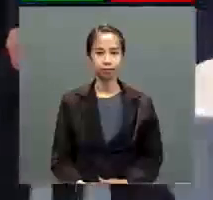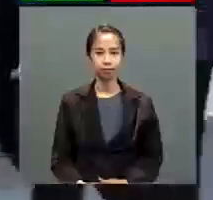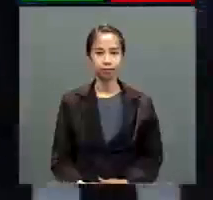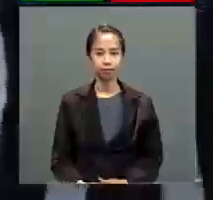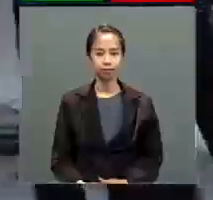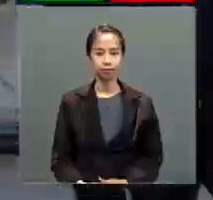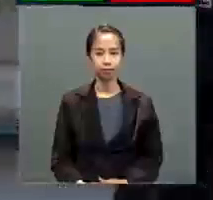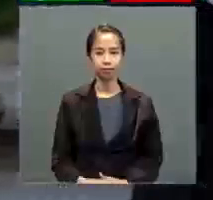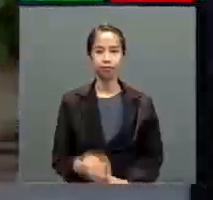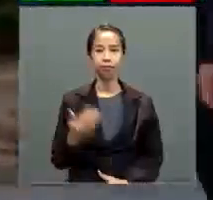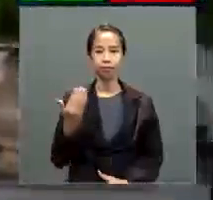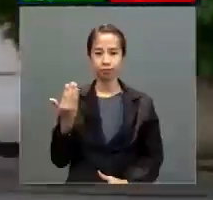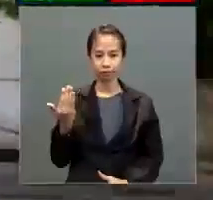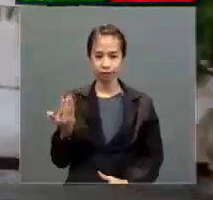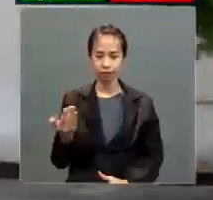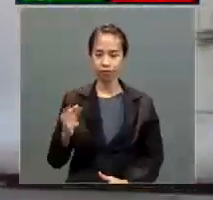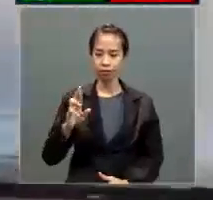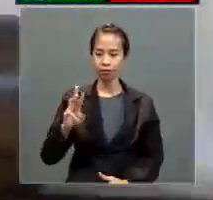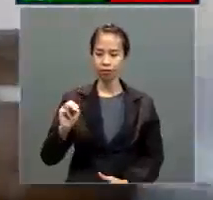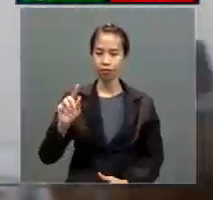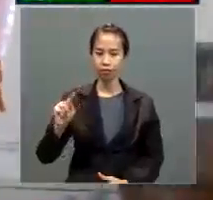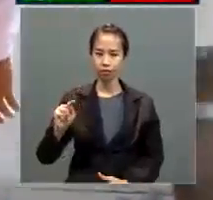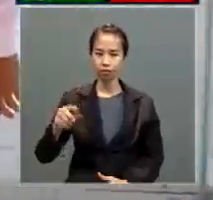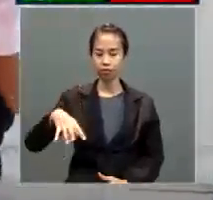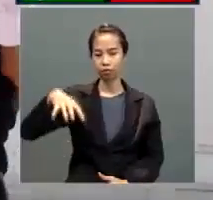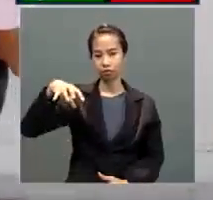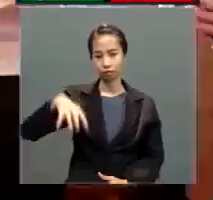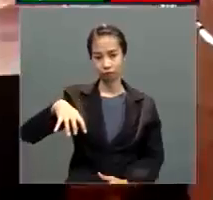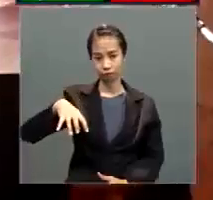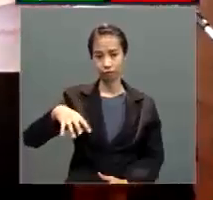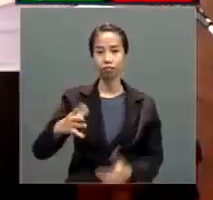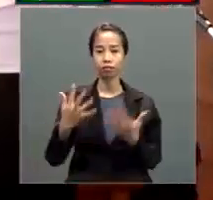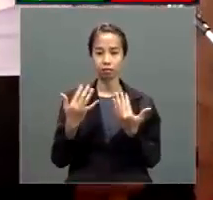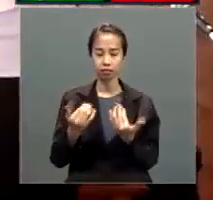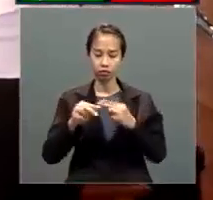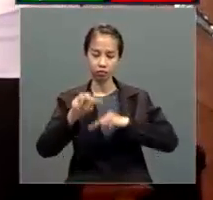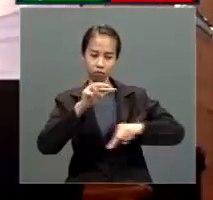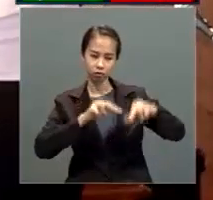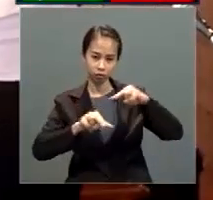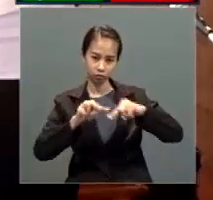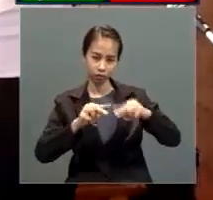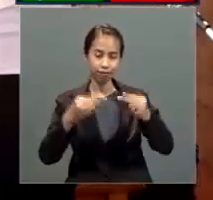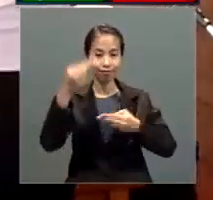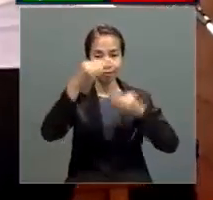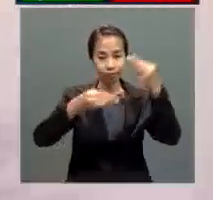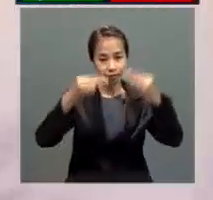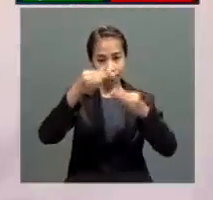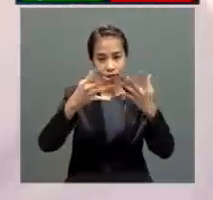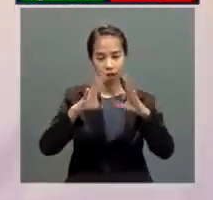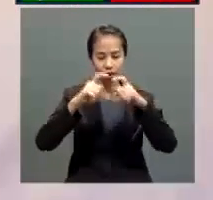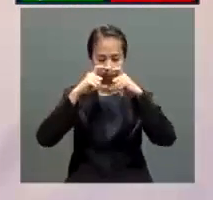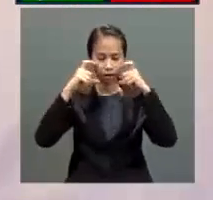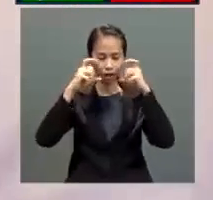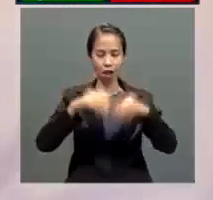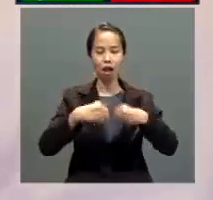นายเทวัลลิปตะพันลบรัฐมนตรีประจำสำนักนายกรัฐมนตรีเข้าตรวจเยี่ยมพร้อมมอบหน้ากากอนามัยจำนวน500ชิ้น